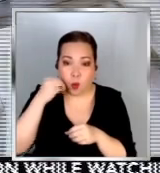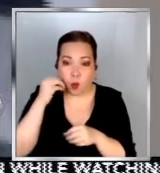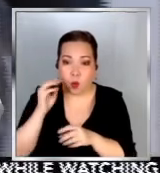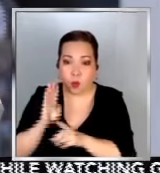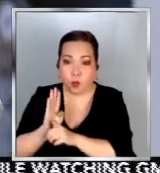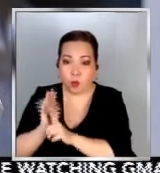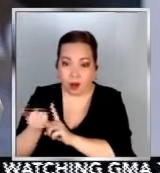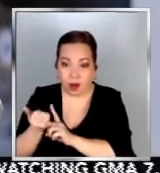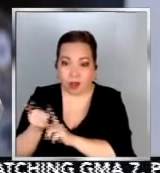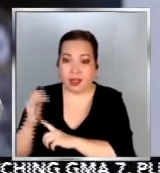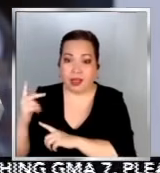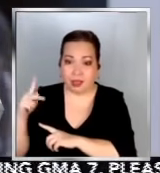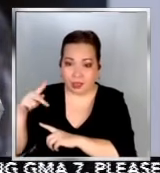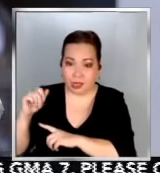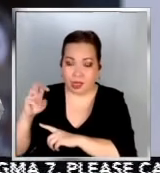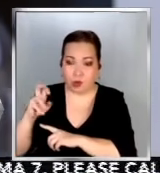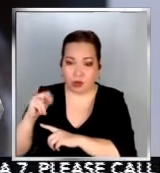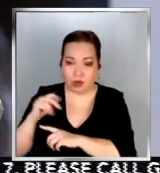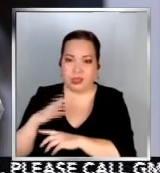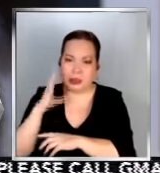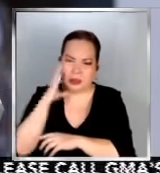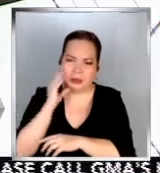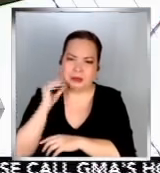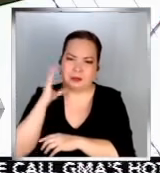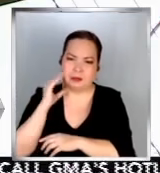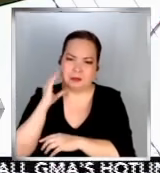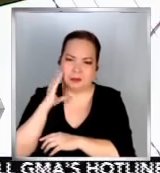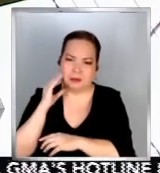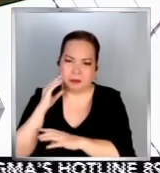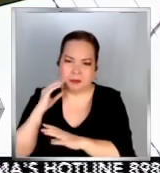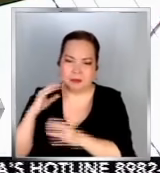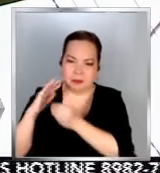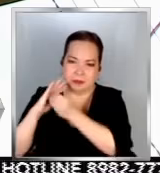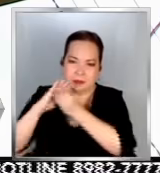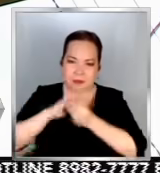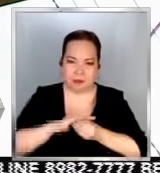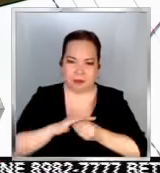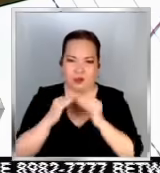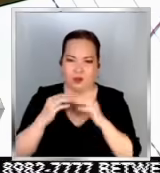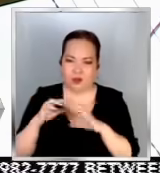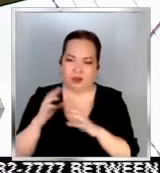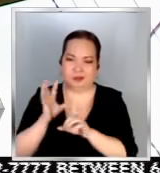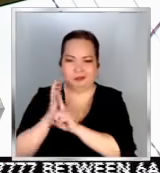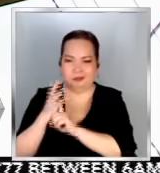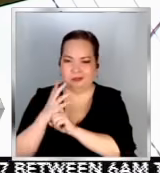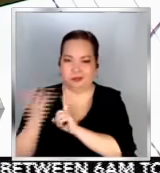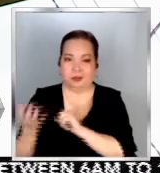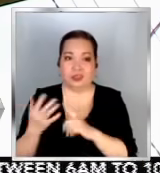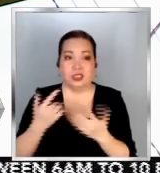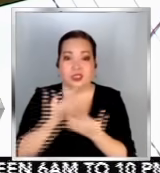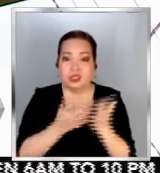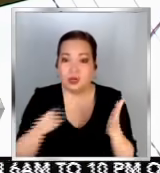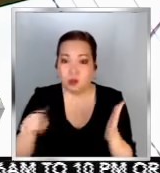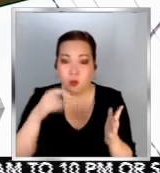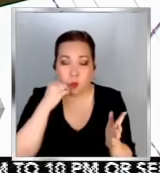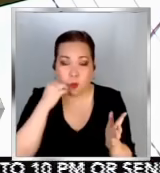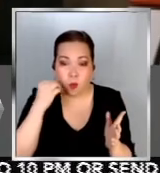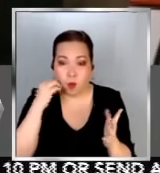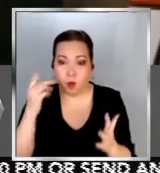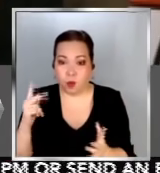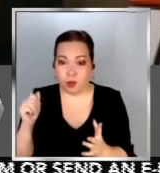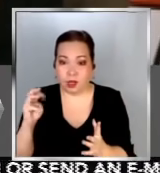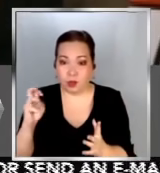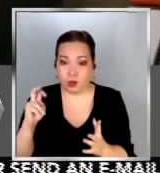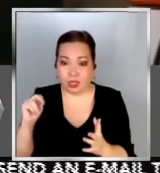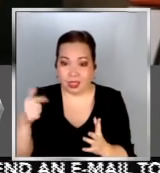diskriminasyon. Ayon kay Quezon City Mayor Joy Belmonte, may ilang mga residente na raw na hindi pinapapasok sa mga pinagtratrabahuan nila.